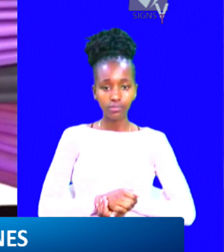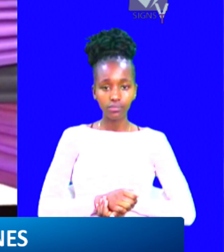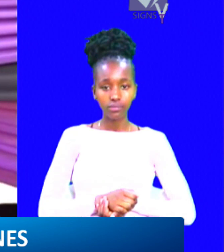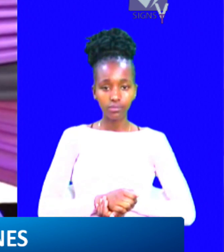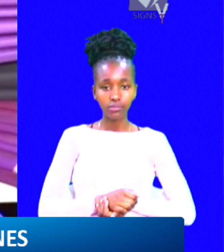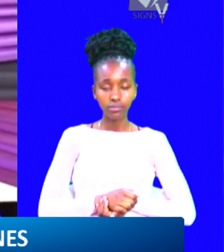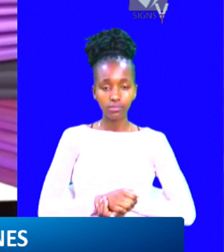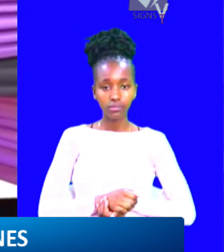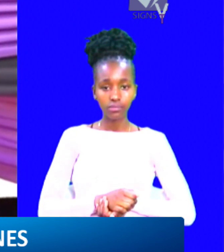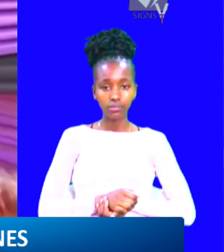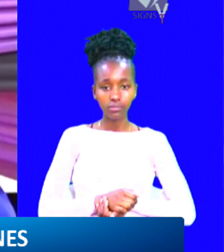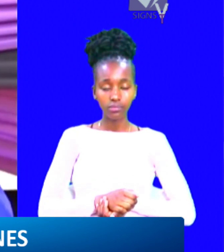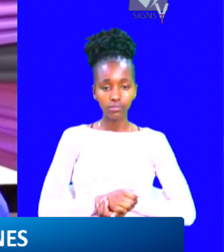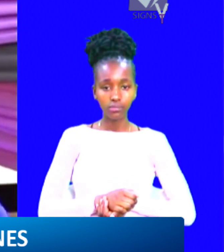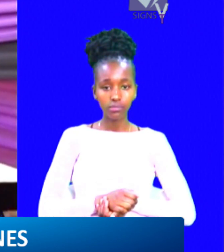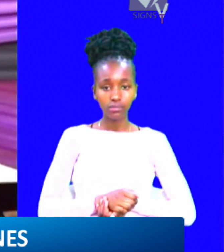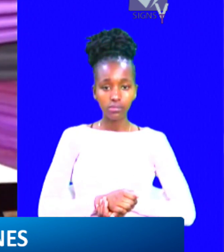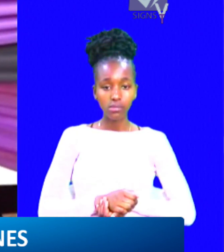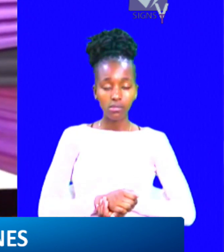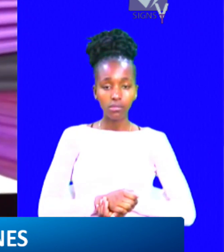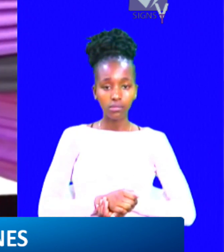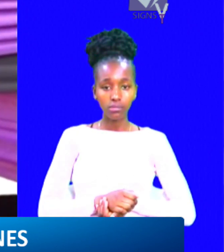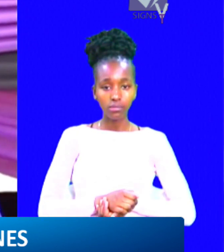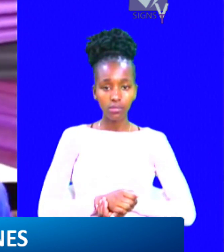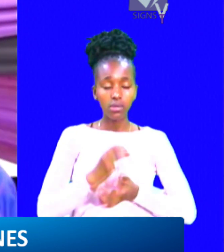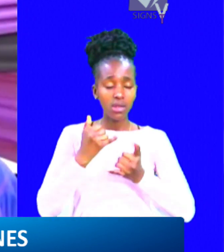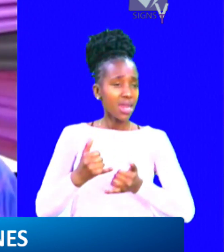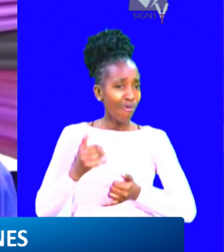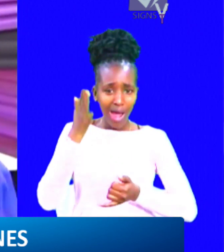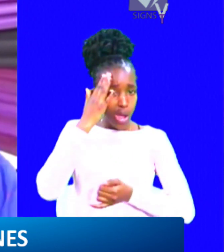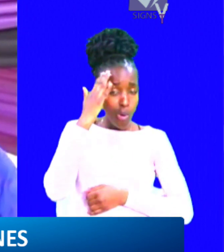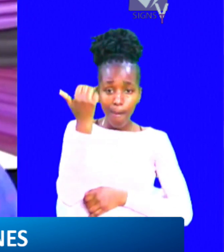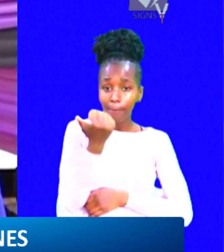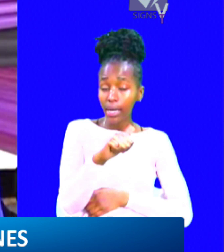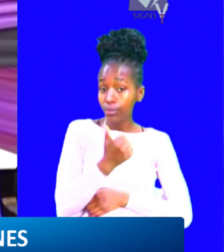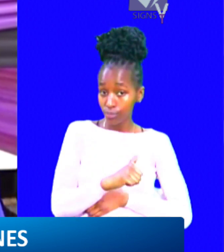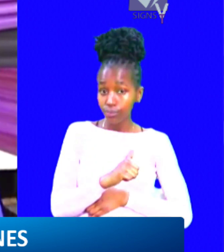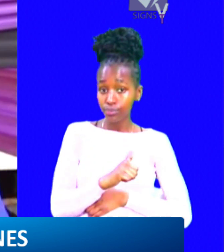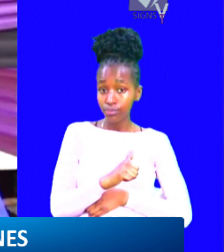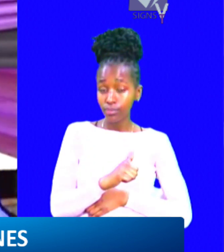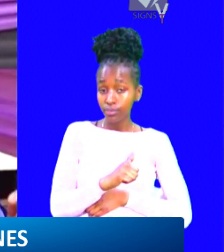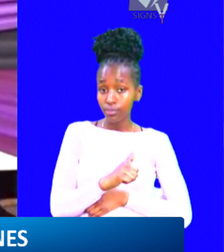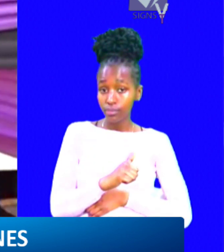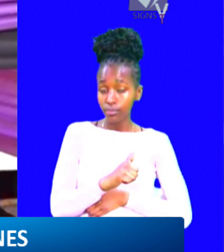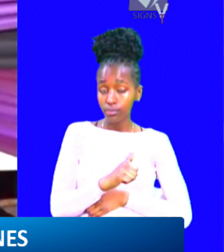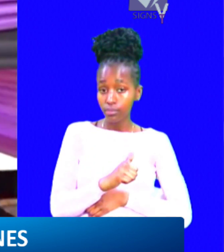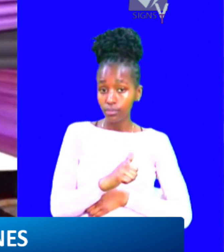tumezika kwenye kaburi ya sahau. Kumbe bado tuko na katiba kwenye